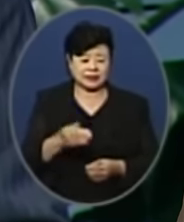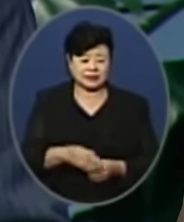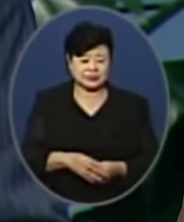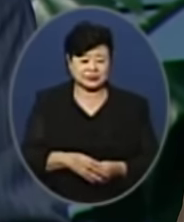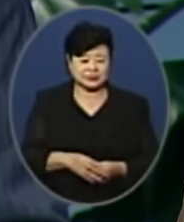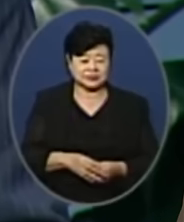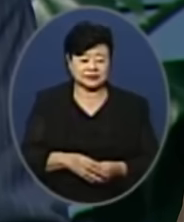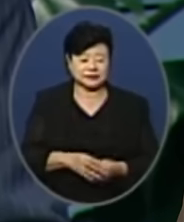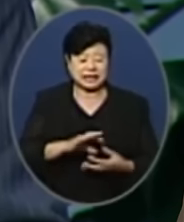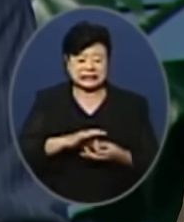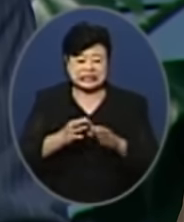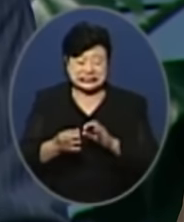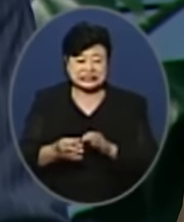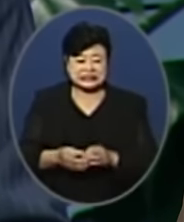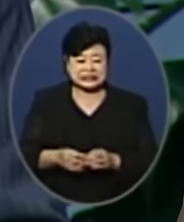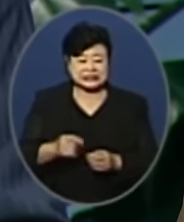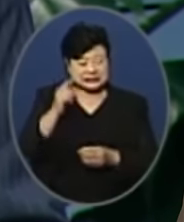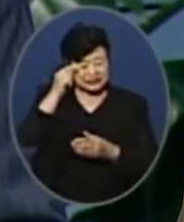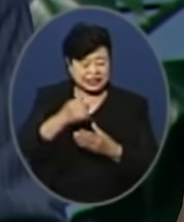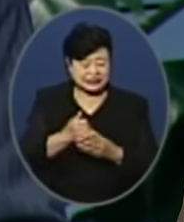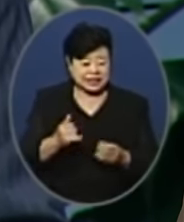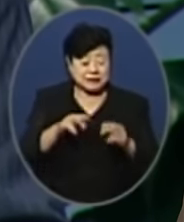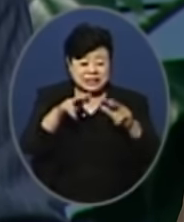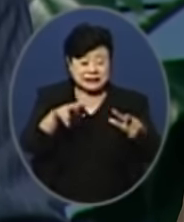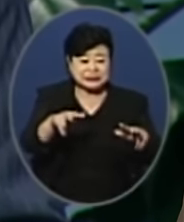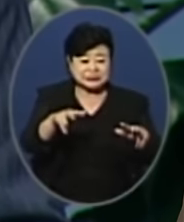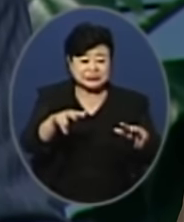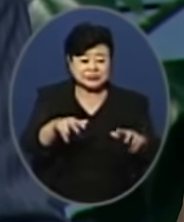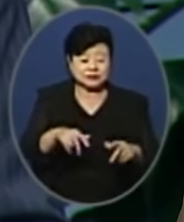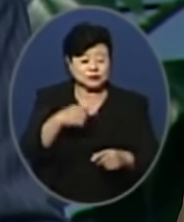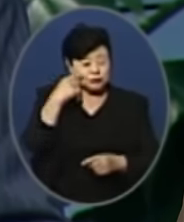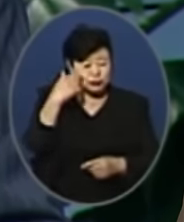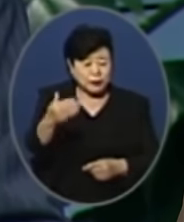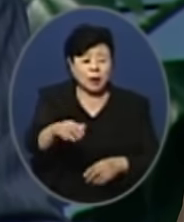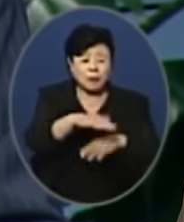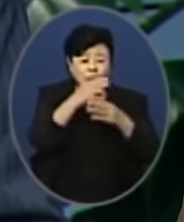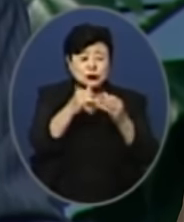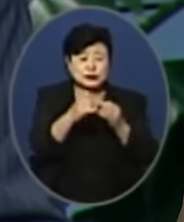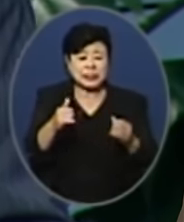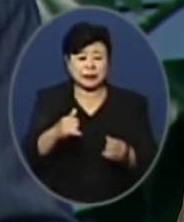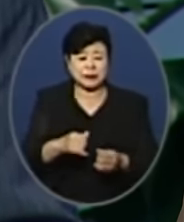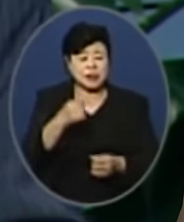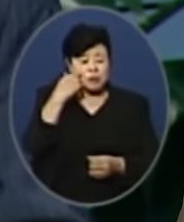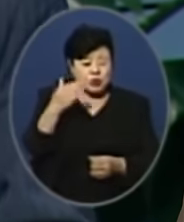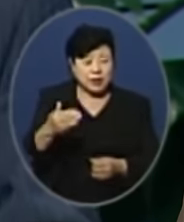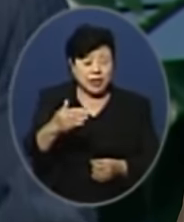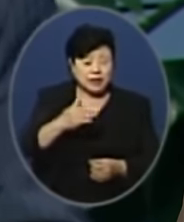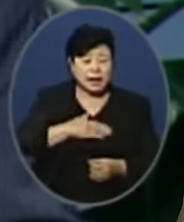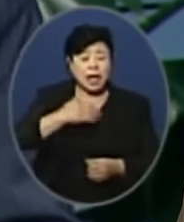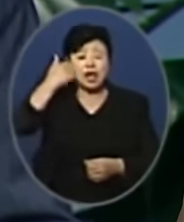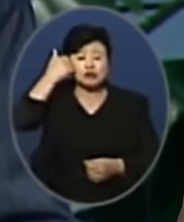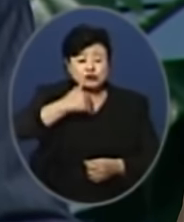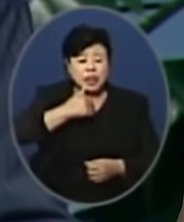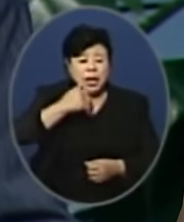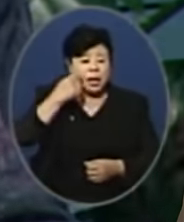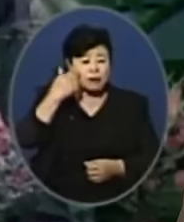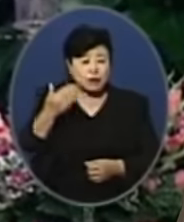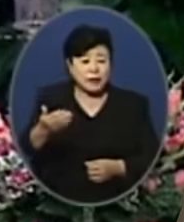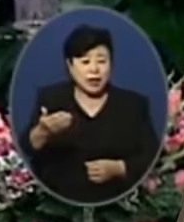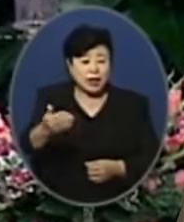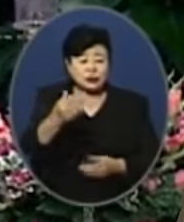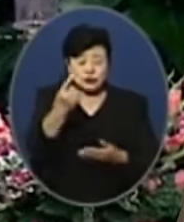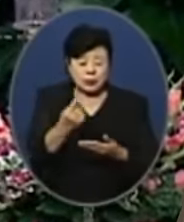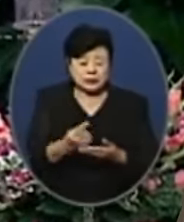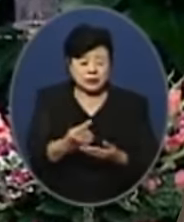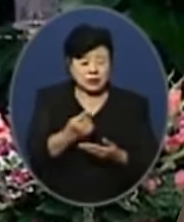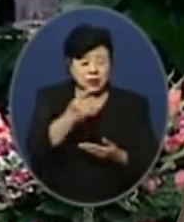그리스의 철학자로부터 현대의 사상가에 이르기까지 모든 세대가 던진 질문인 것입니다. 그러나 어디서